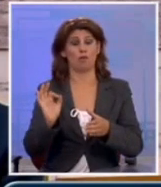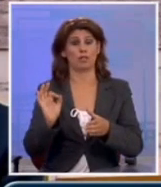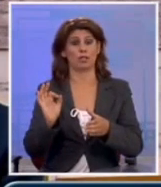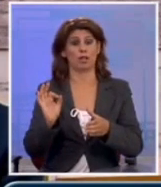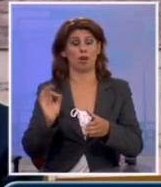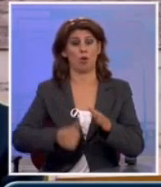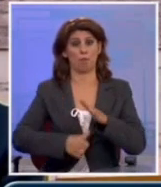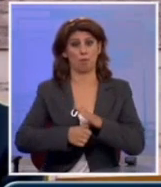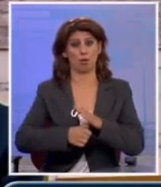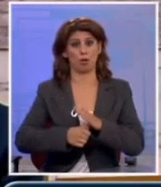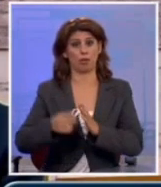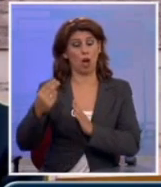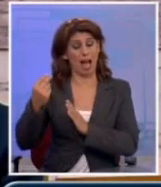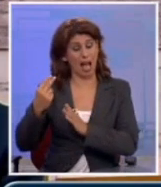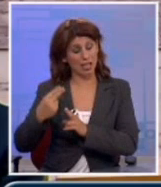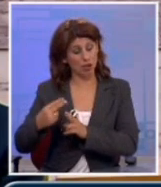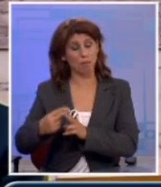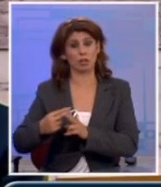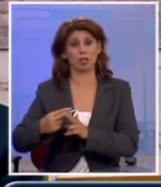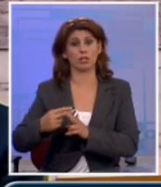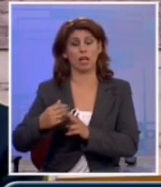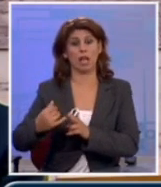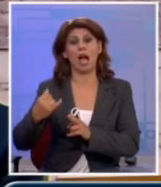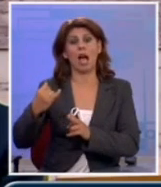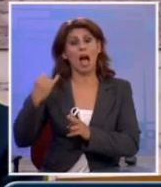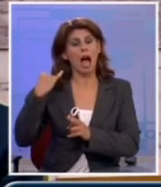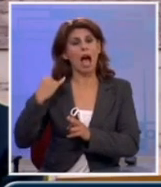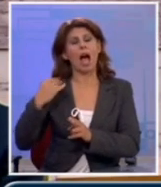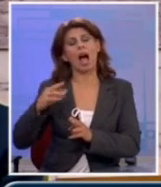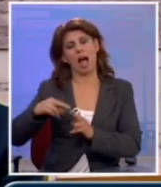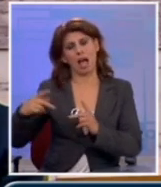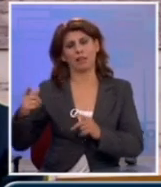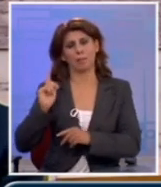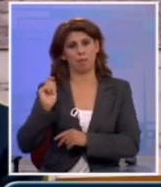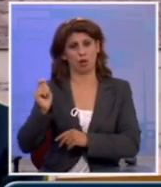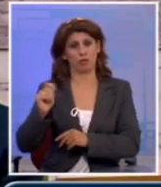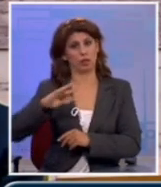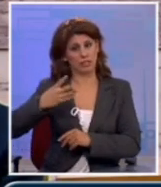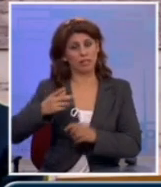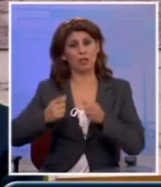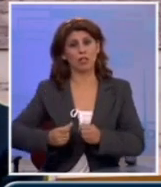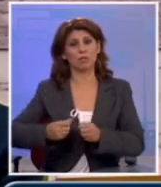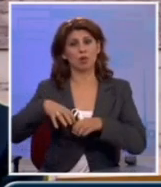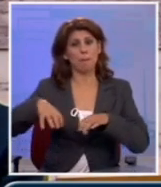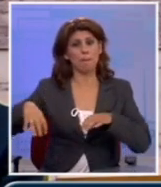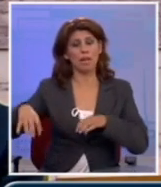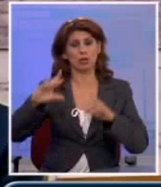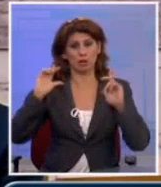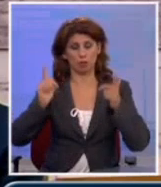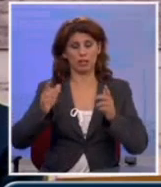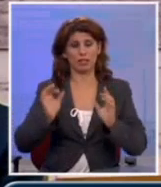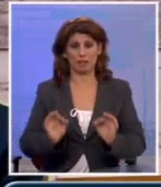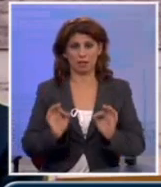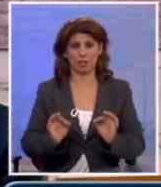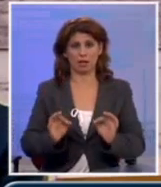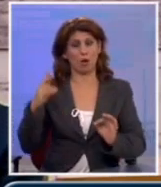της αξιωματικής αντιπολίτευσης, που είναι ο τέταρτος θεσμικός πυλώνας της δημοκρατίας, όπως όλοι γνωρίζουμε, και φυσικά